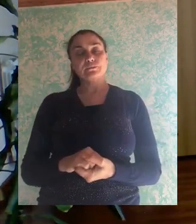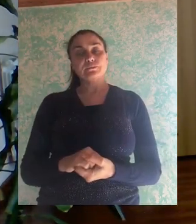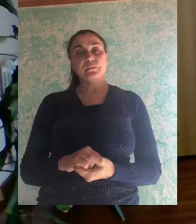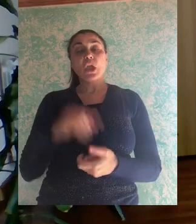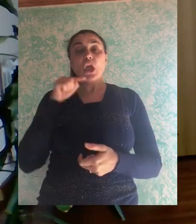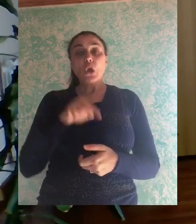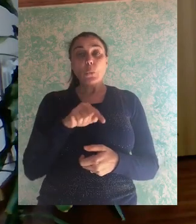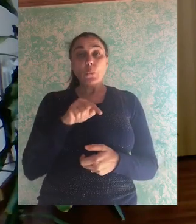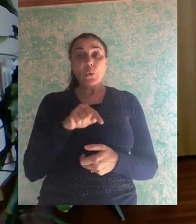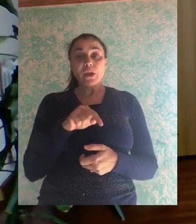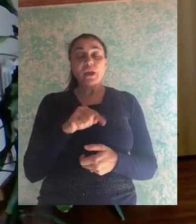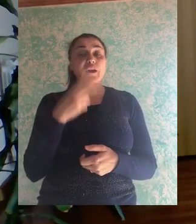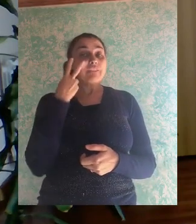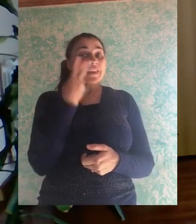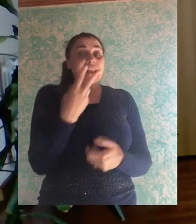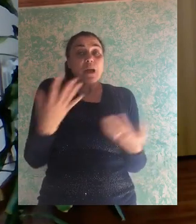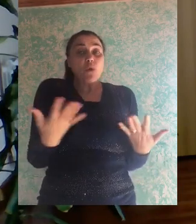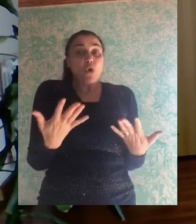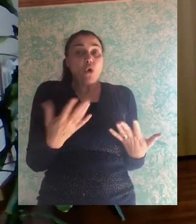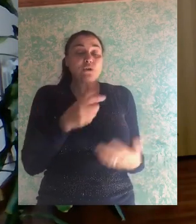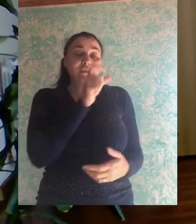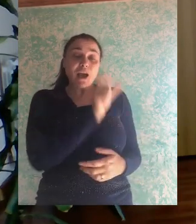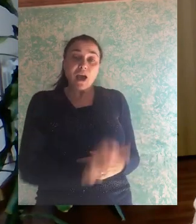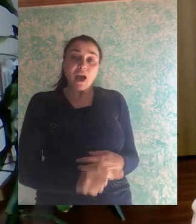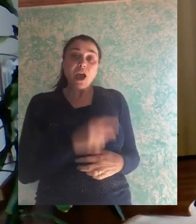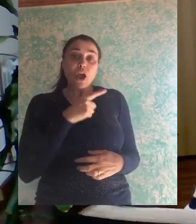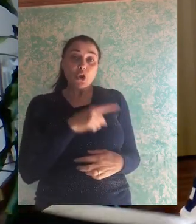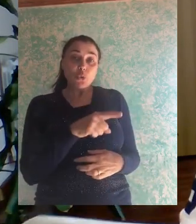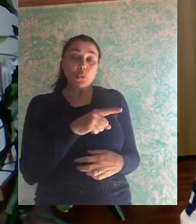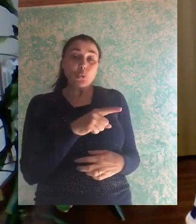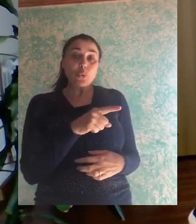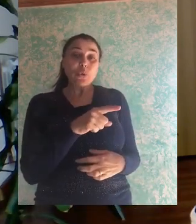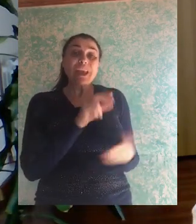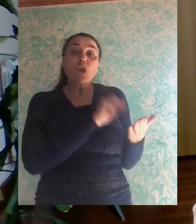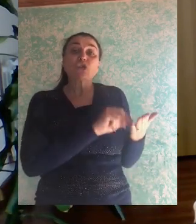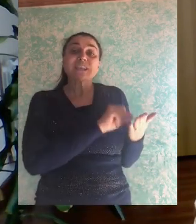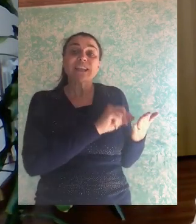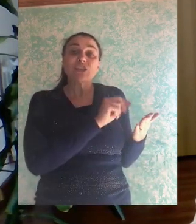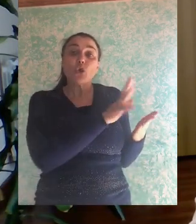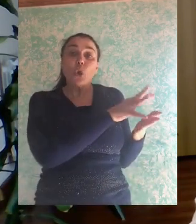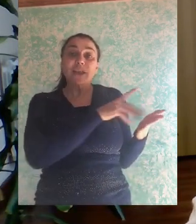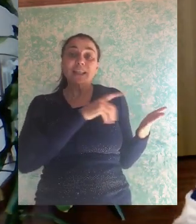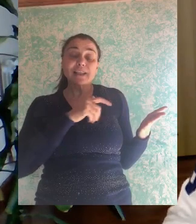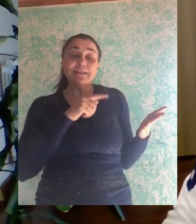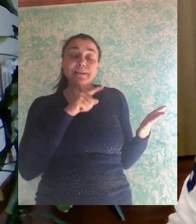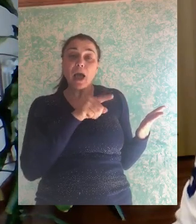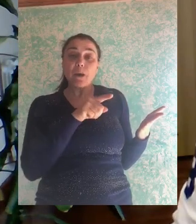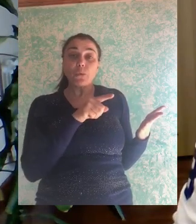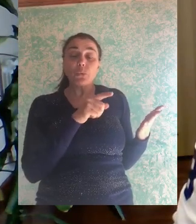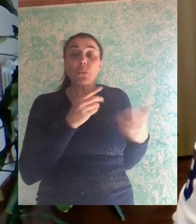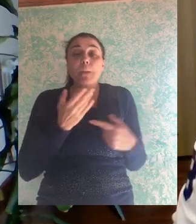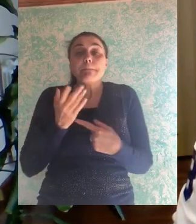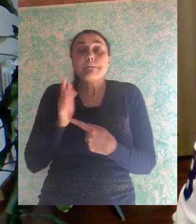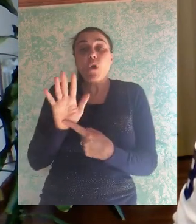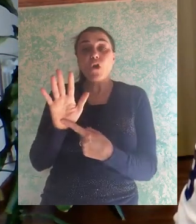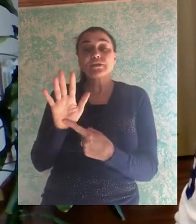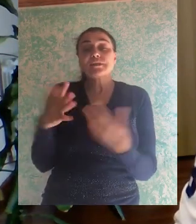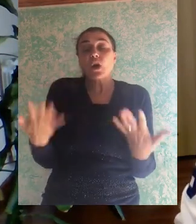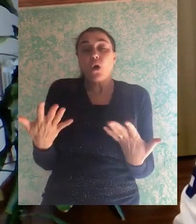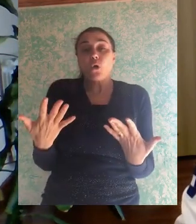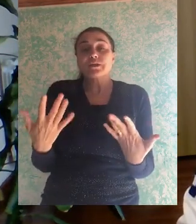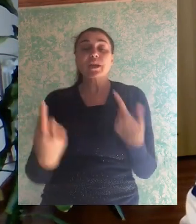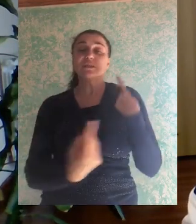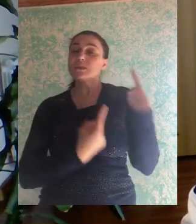della salmista la sua espressione indica una